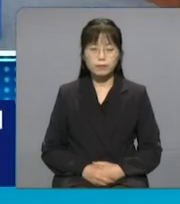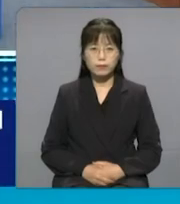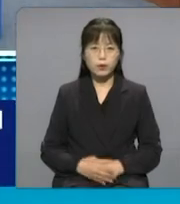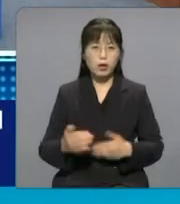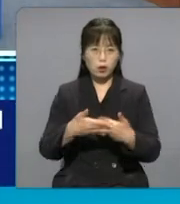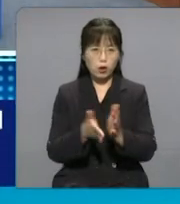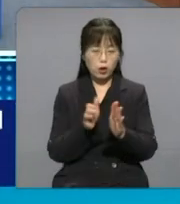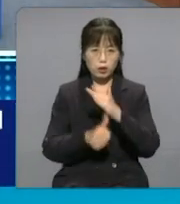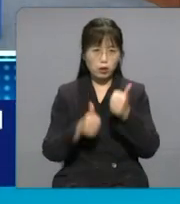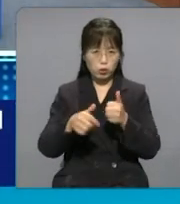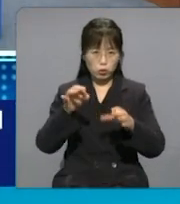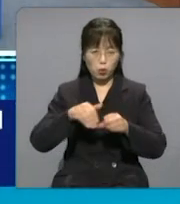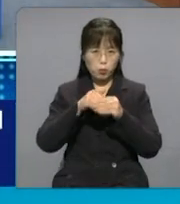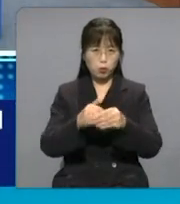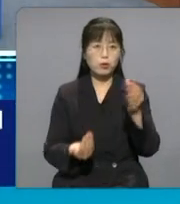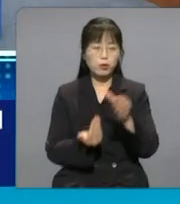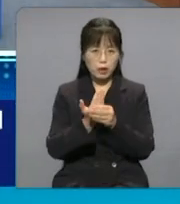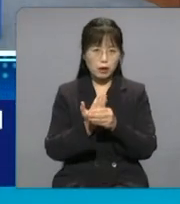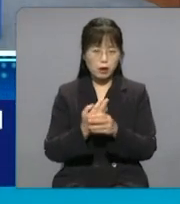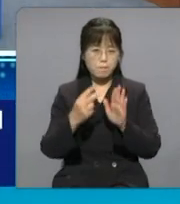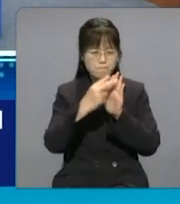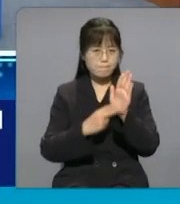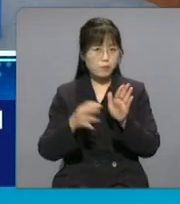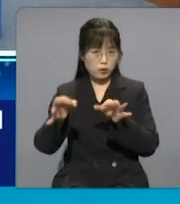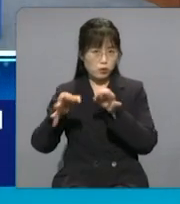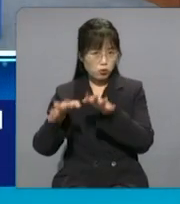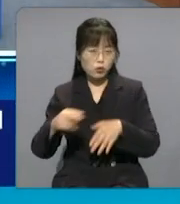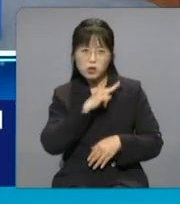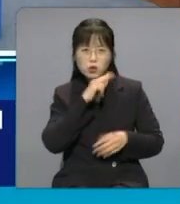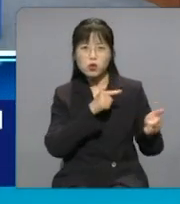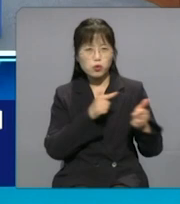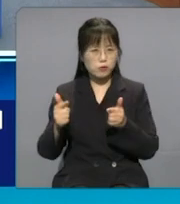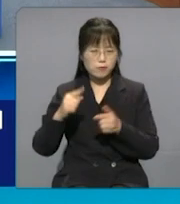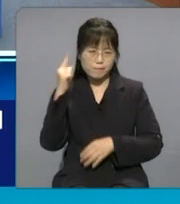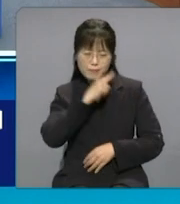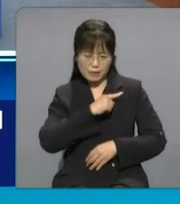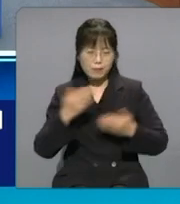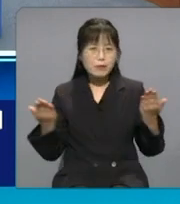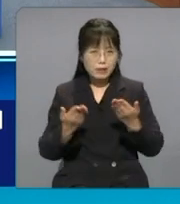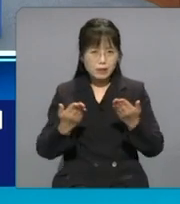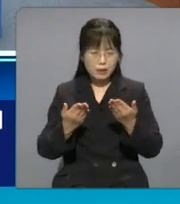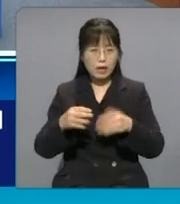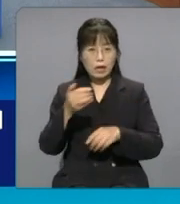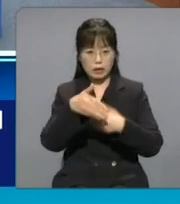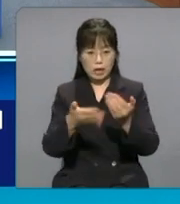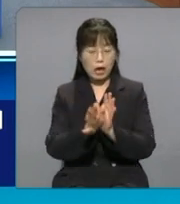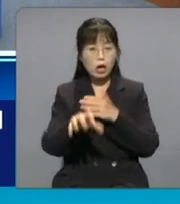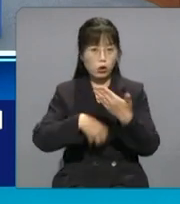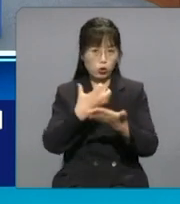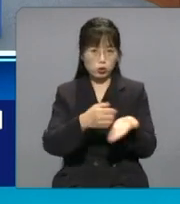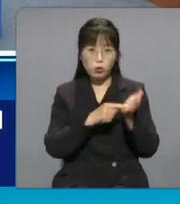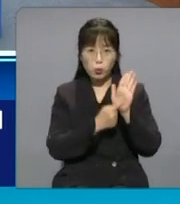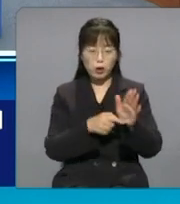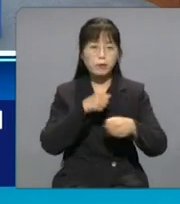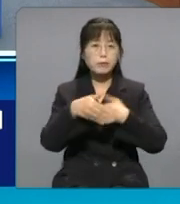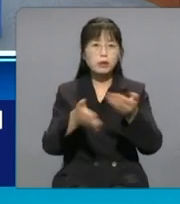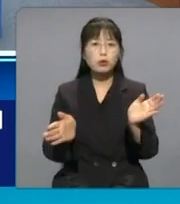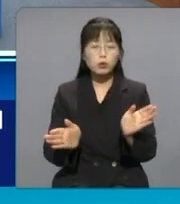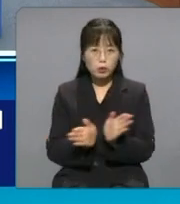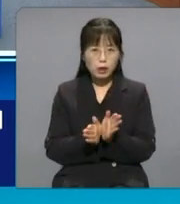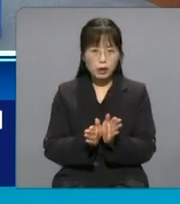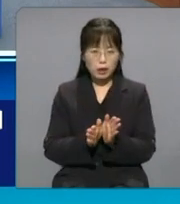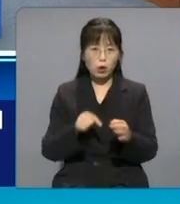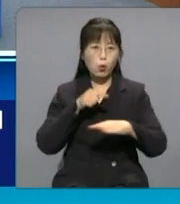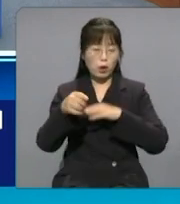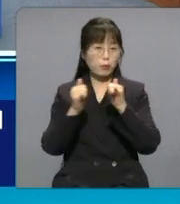전당대회 돈봉투 사건과 가상자산 토기 의혹 등 이딴 악재의 대대적인 당 혁신을 예고한 더불어민주당이